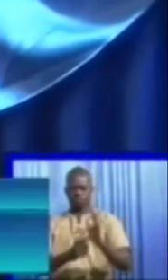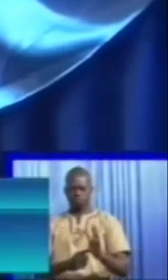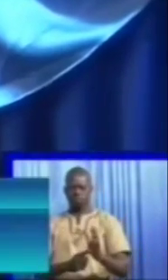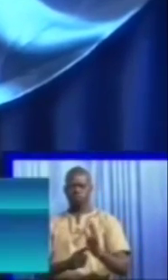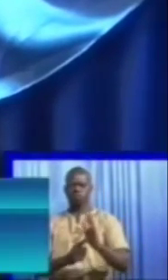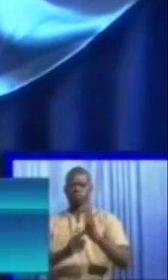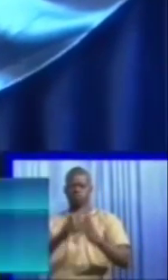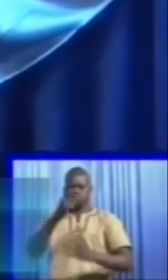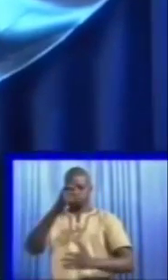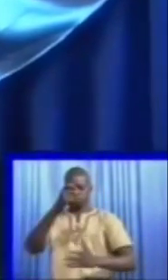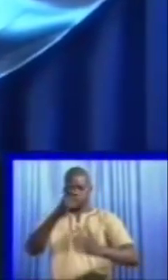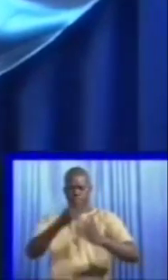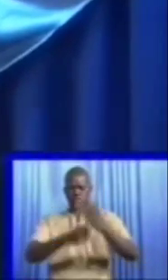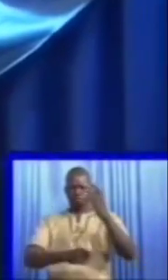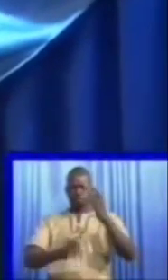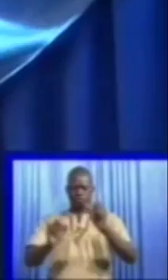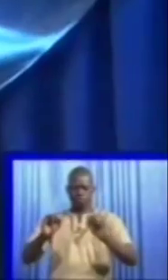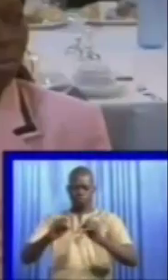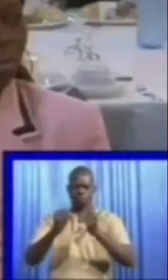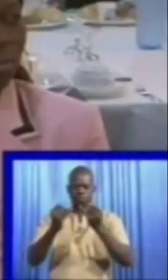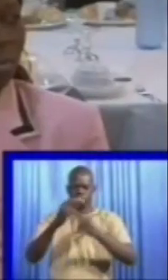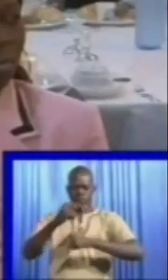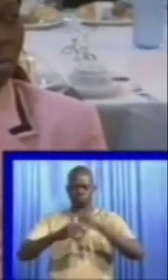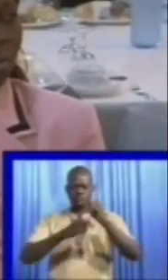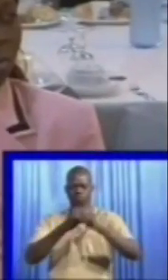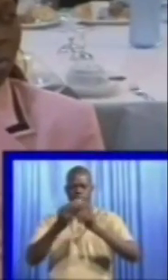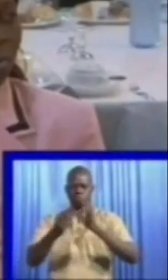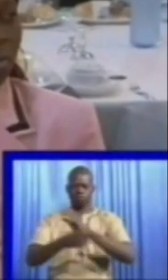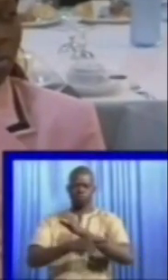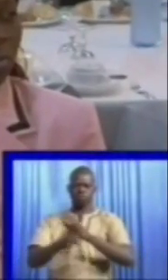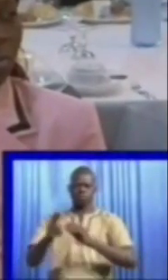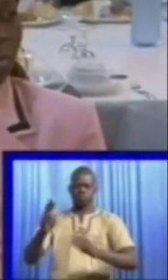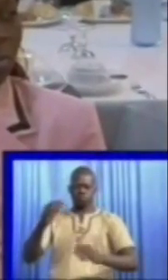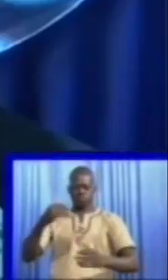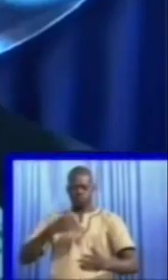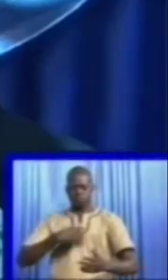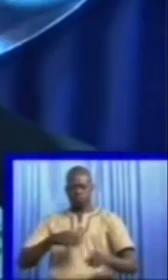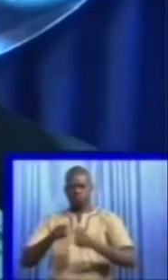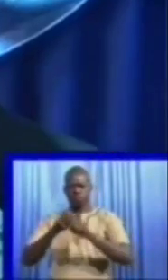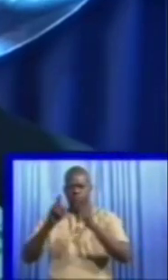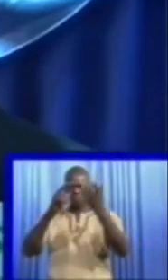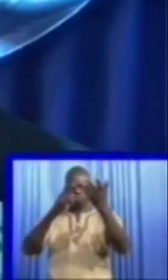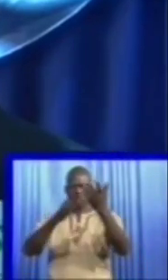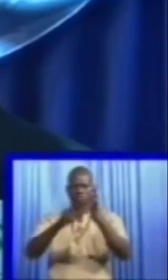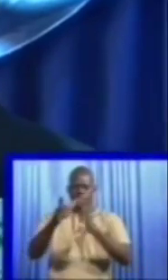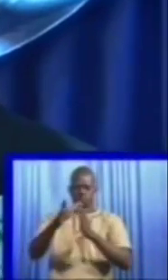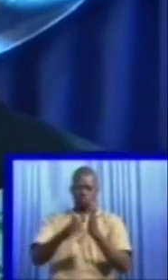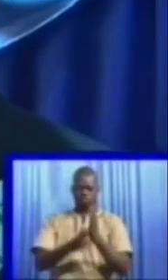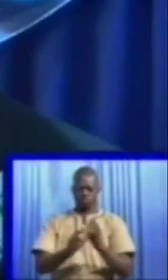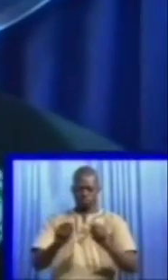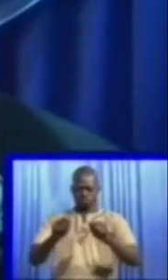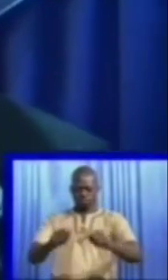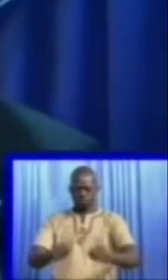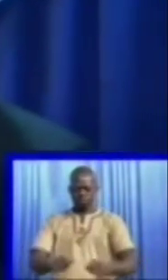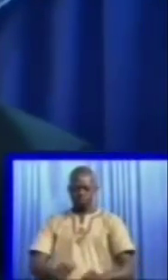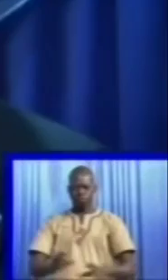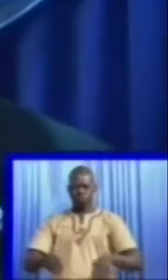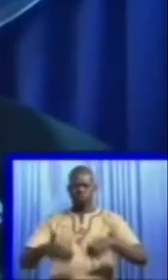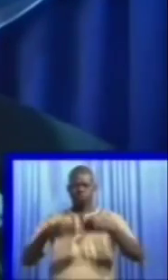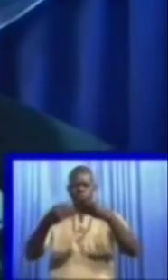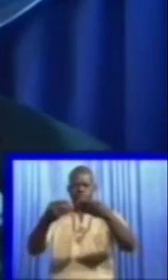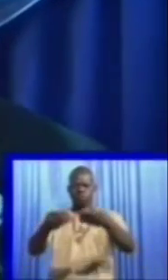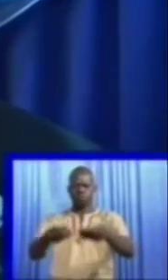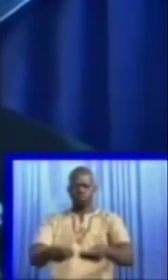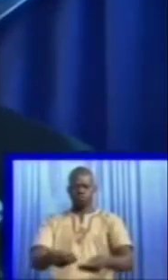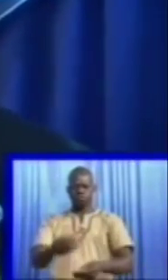quotas d'émissions nationaux ou régionaux. Nous avons aussi prévu dans les lois, par exemple, que l'on puisse consacrer